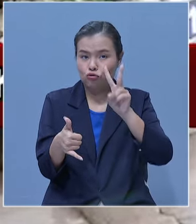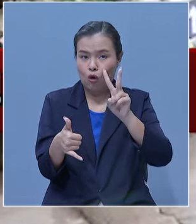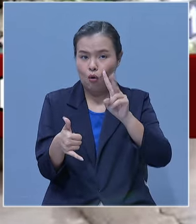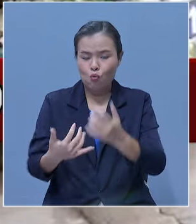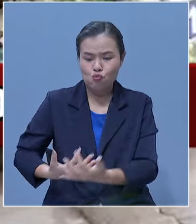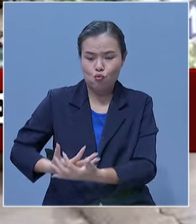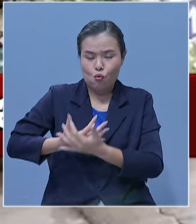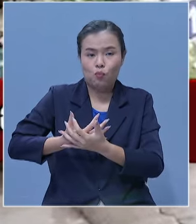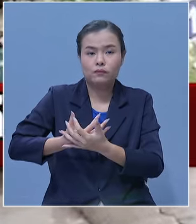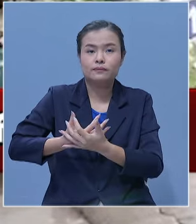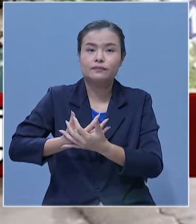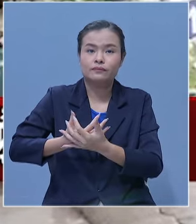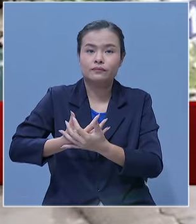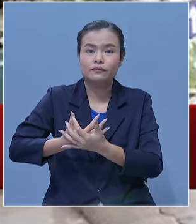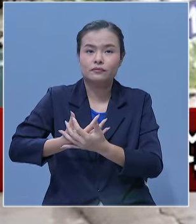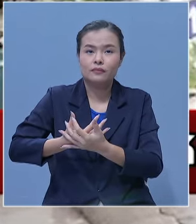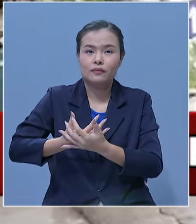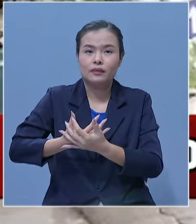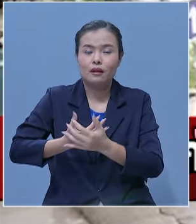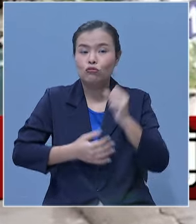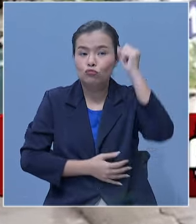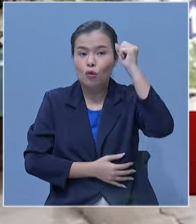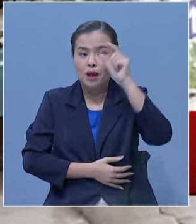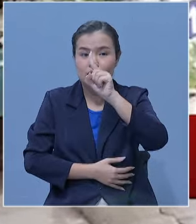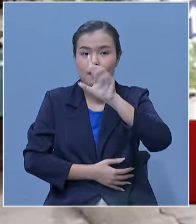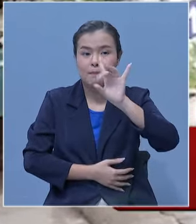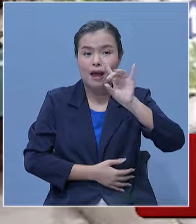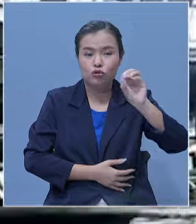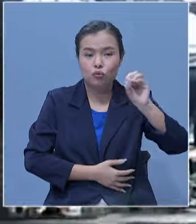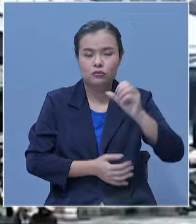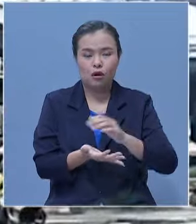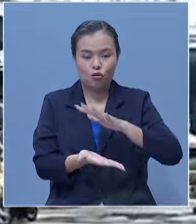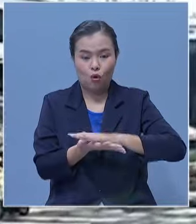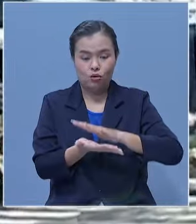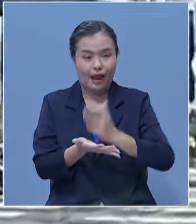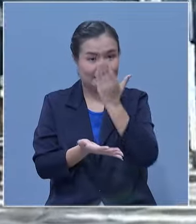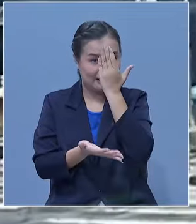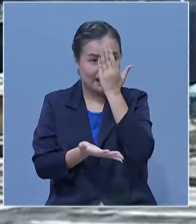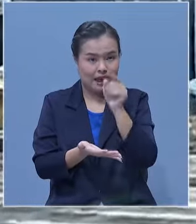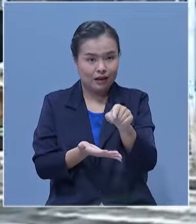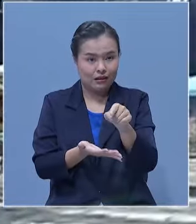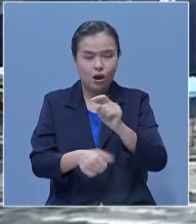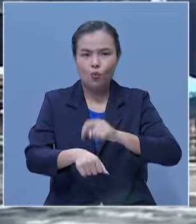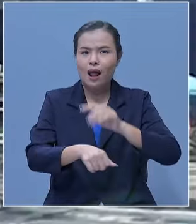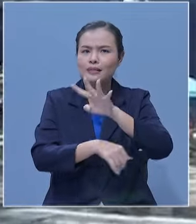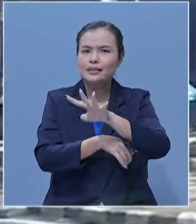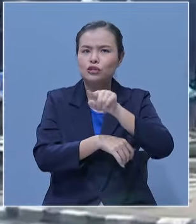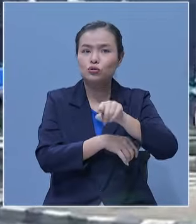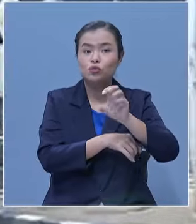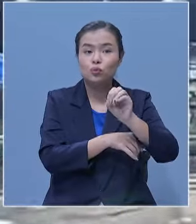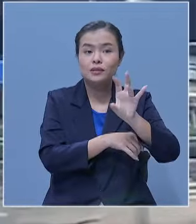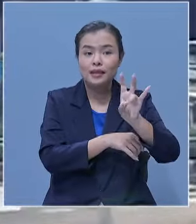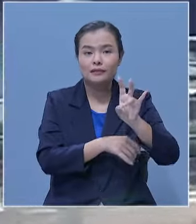ไปเนี่ยนะครับบอกว่าลงจากรถเมย์สาย180หน้าโรงเรียนพระฤทัยคอนแวนต์ตอน